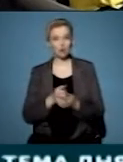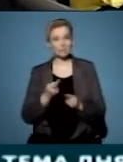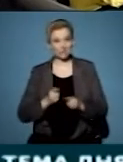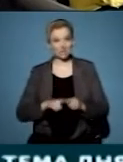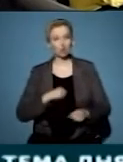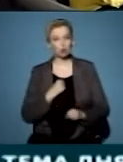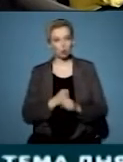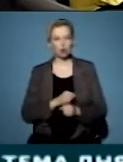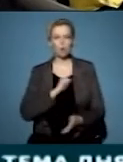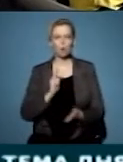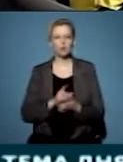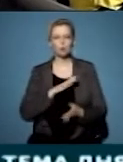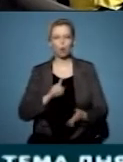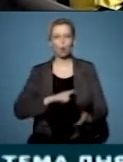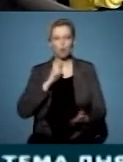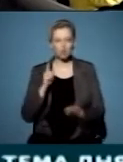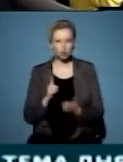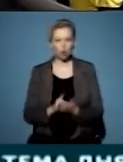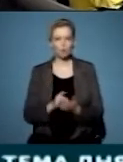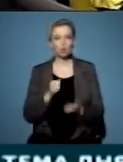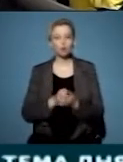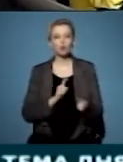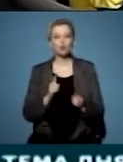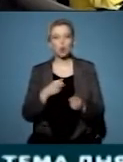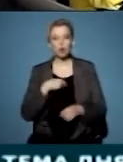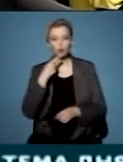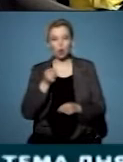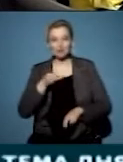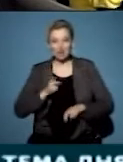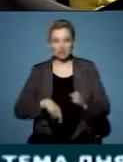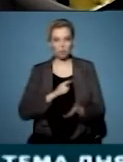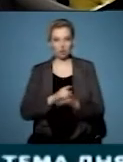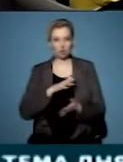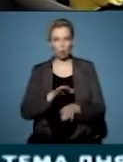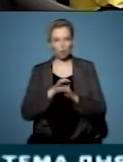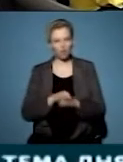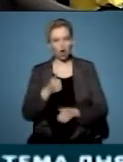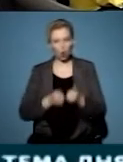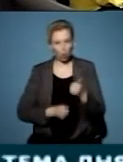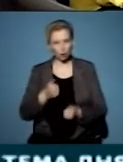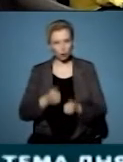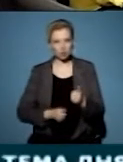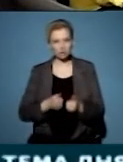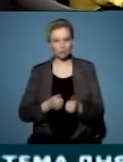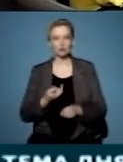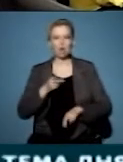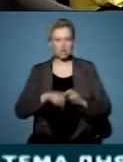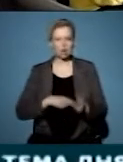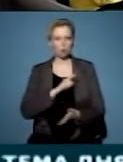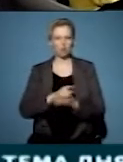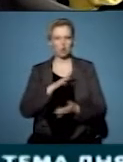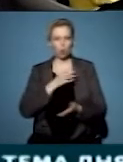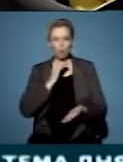зробити. Має бути обов'язково, до чого я вела, що на кінець-то має бути проведений конкурс, на кінець-то мають